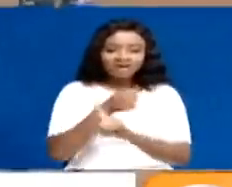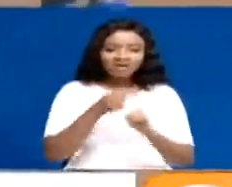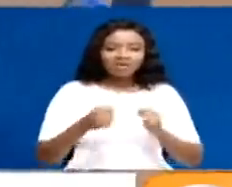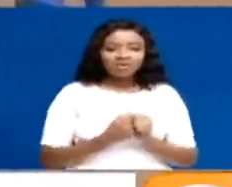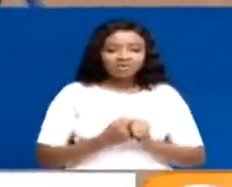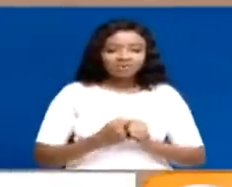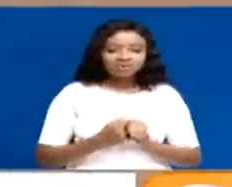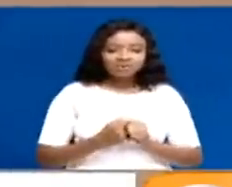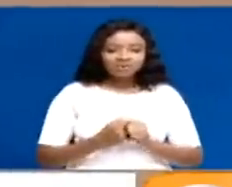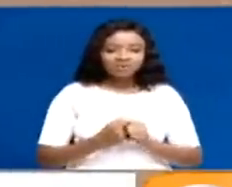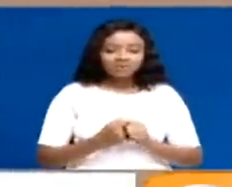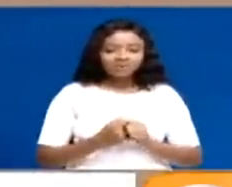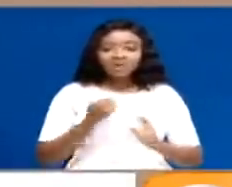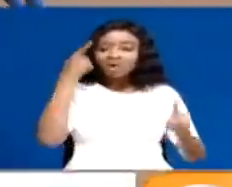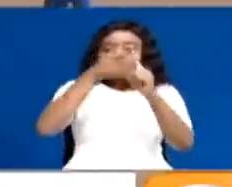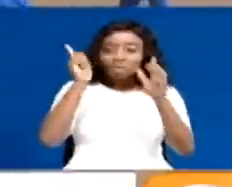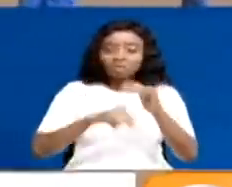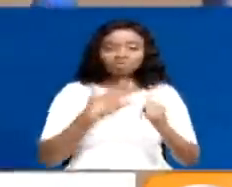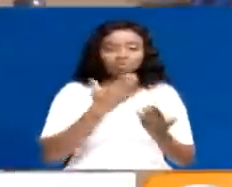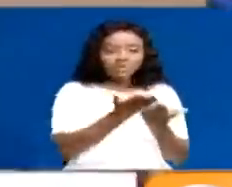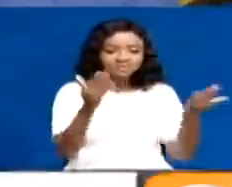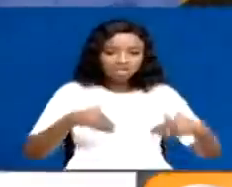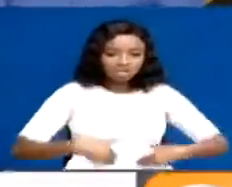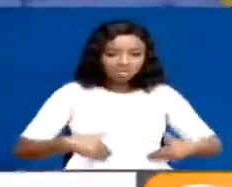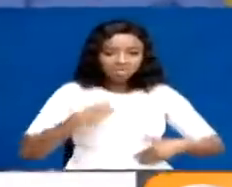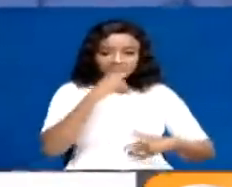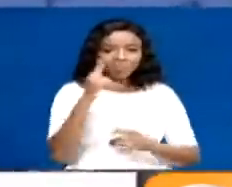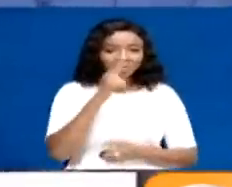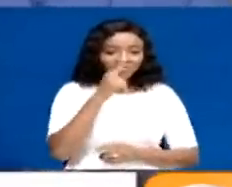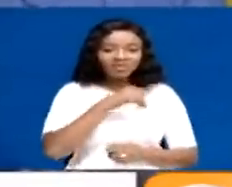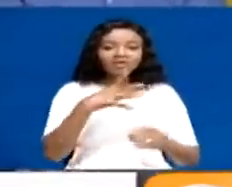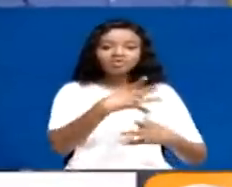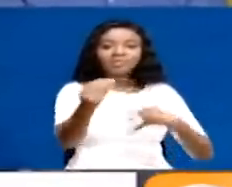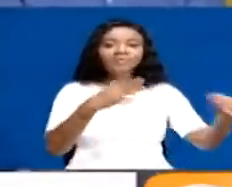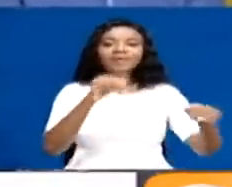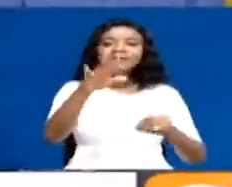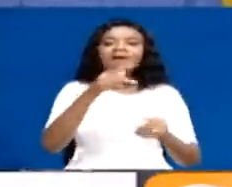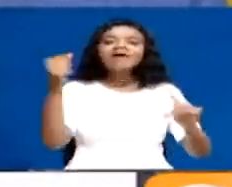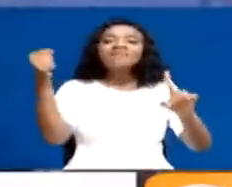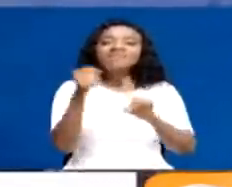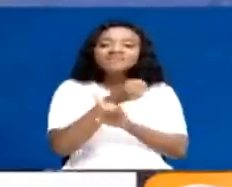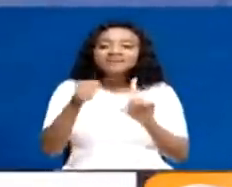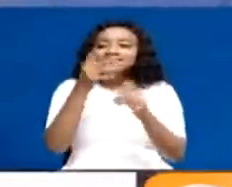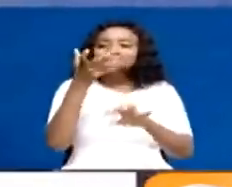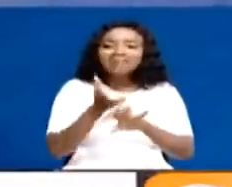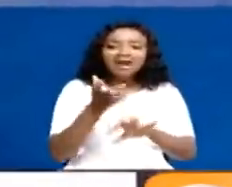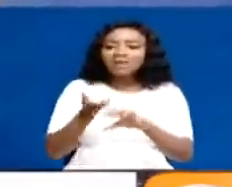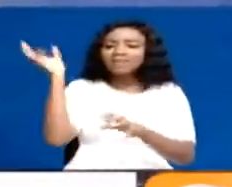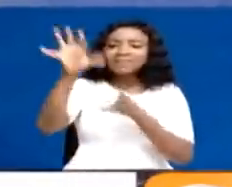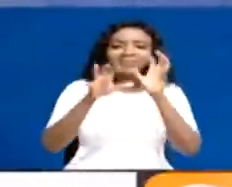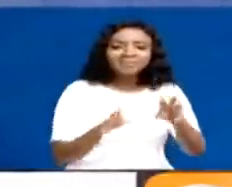kulipua vitoa machozi ili kuwatawanya vijana hao. Vita ya mawe,